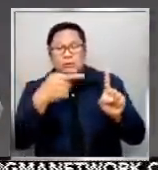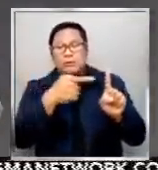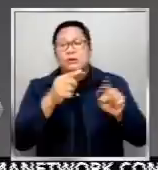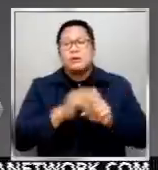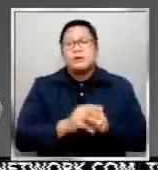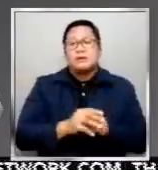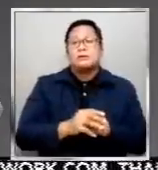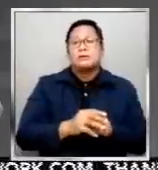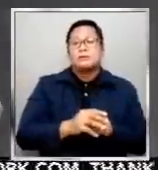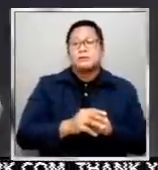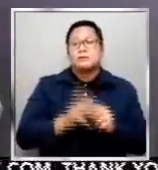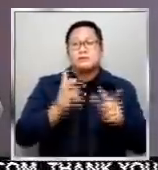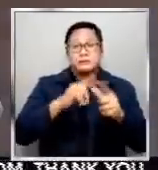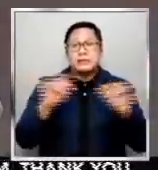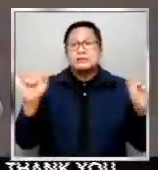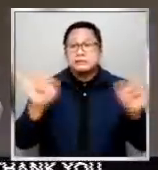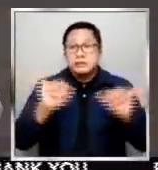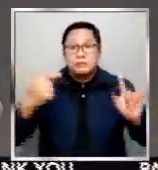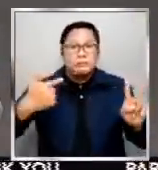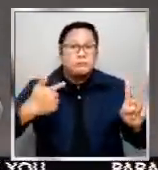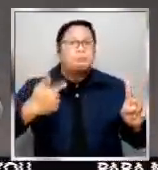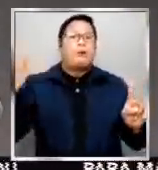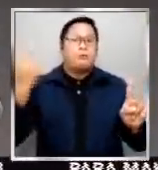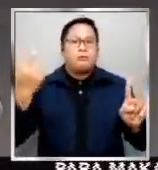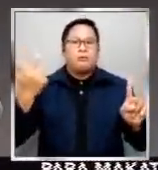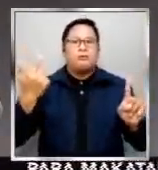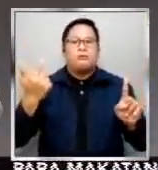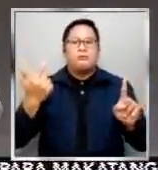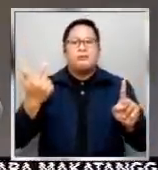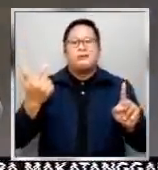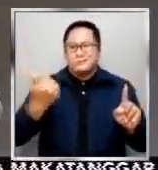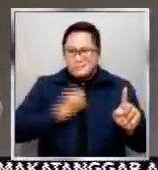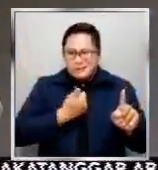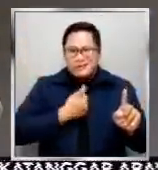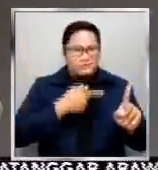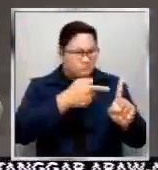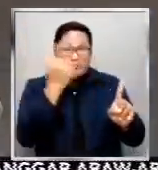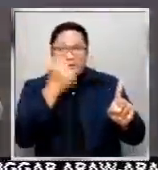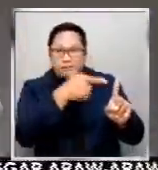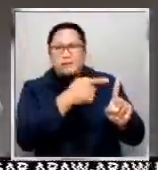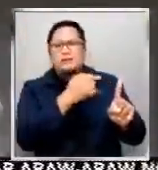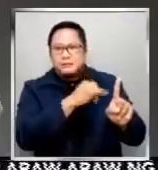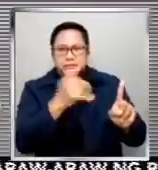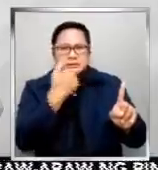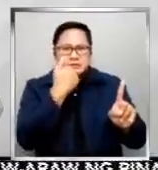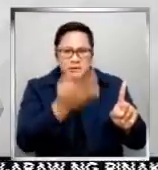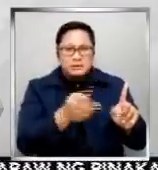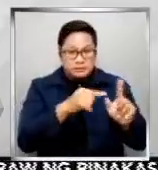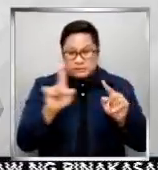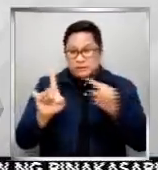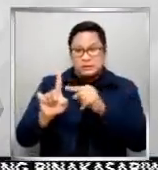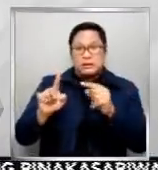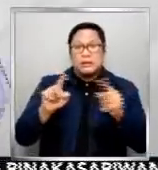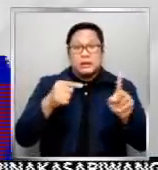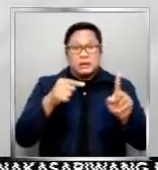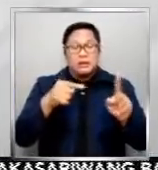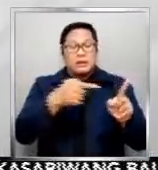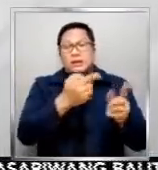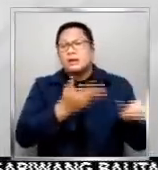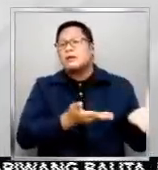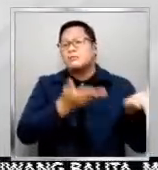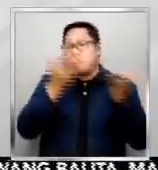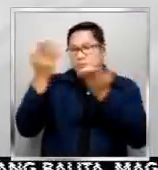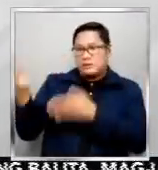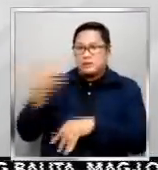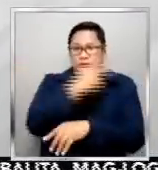sarili. Dead on the spot si Rebato habang naisugod naman sa ospital si Abadilla kung saan idineklara siyang dead